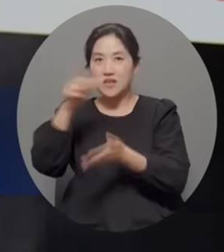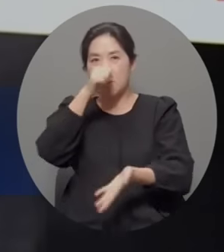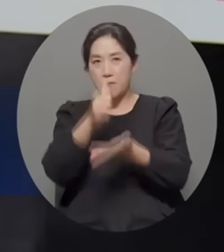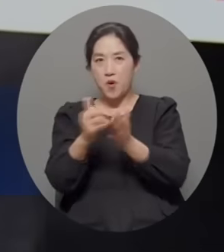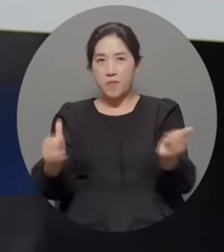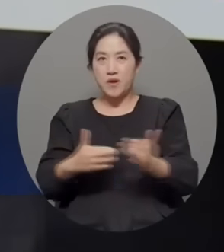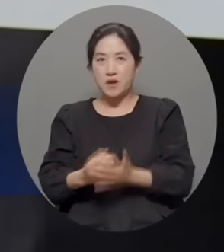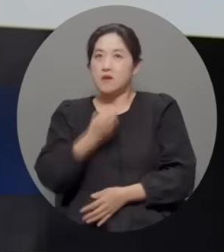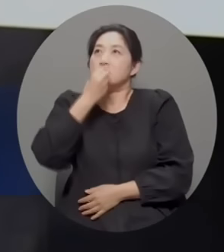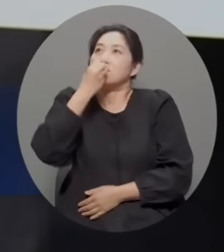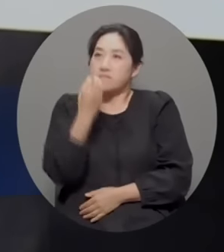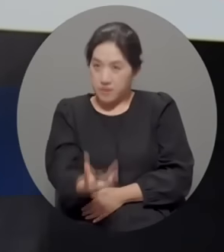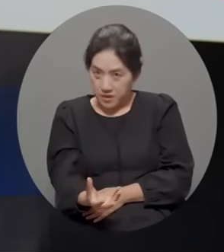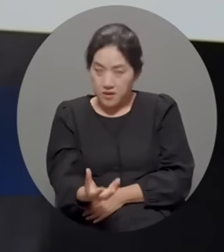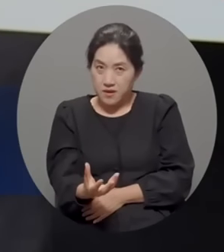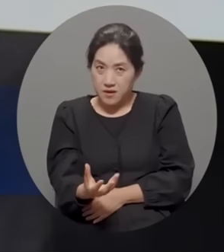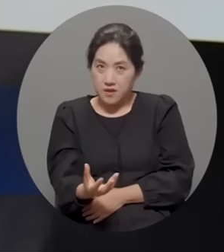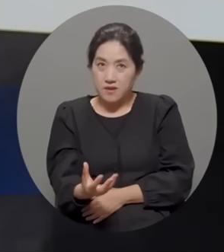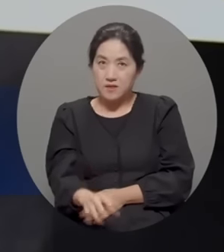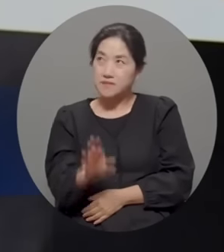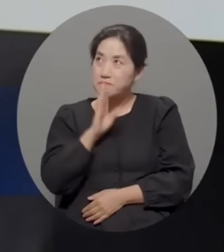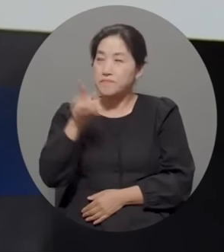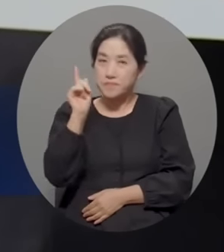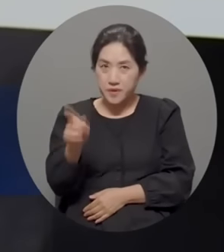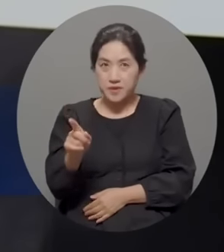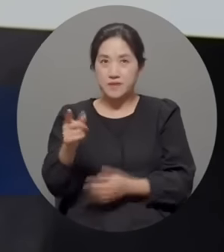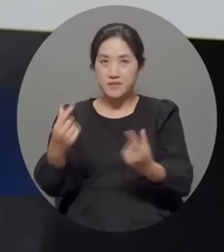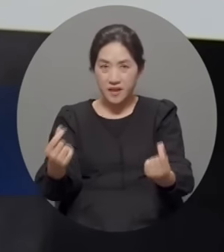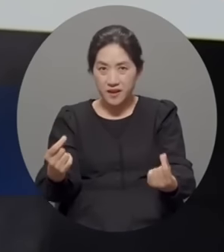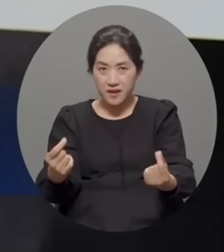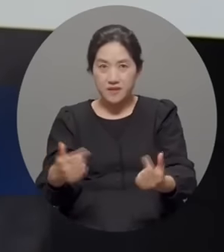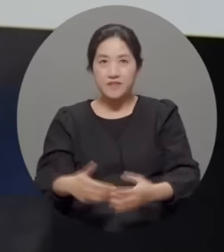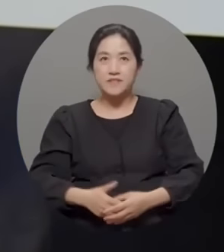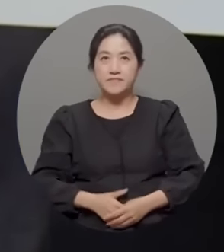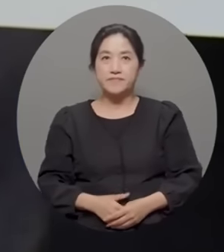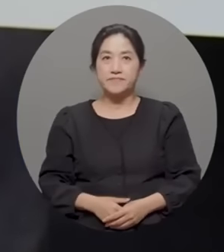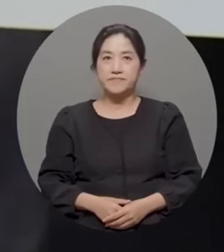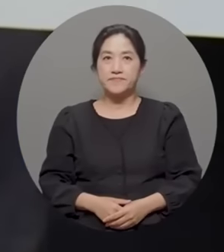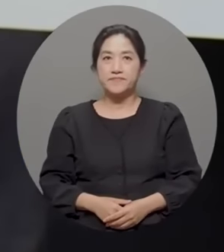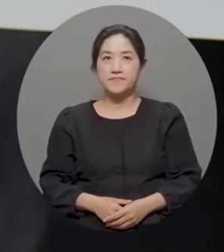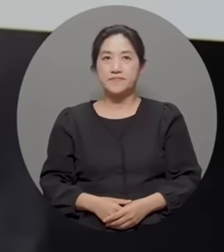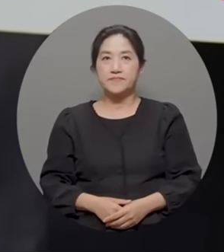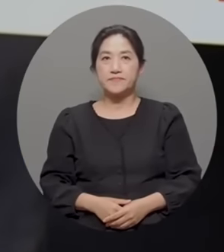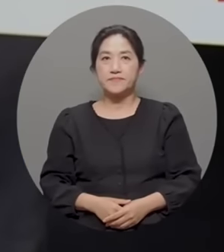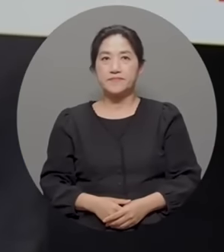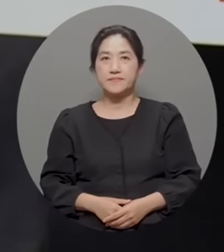범인이라는 것을 스스로 자백한 것 맞습니까? 네!